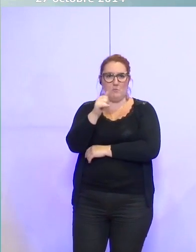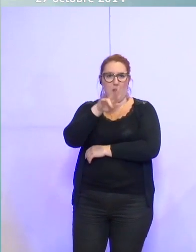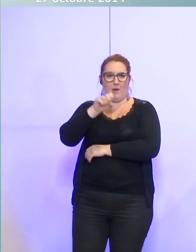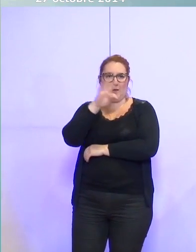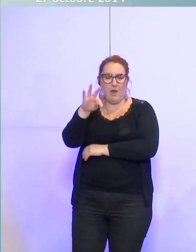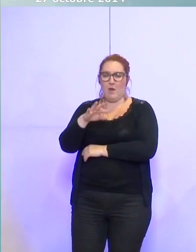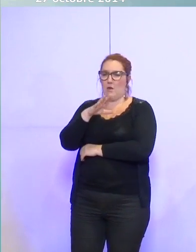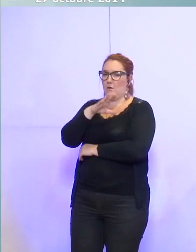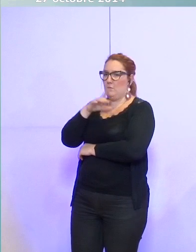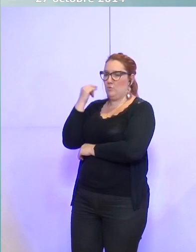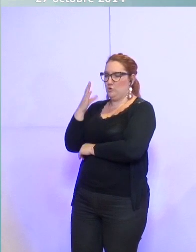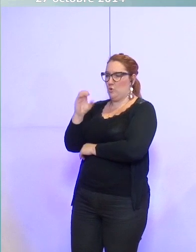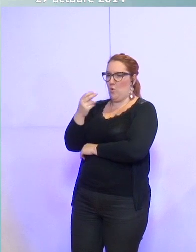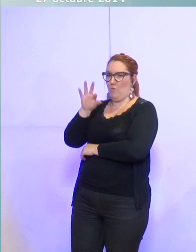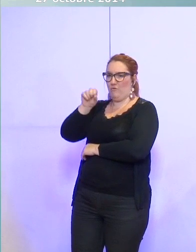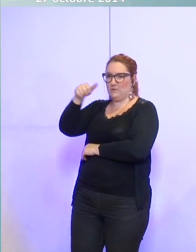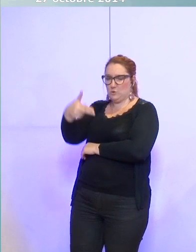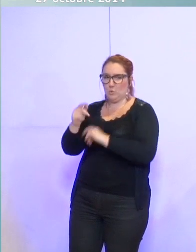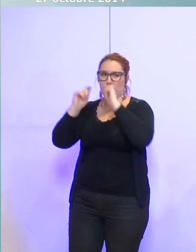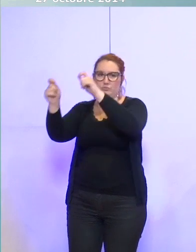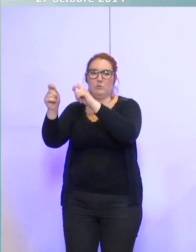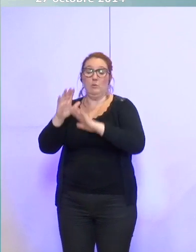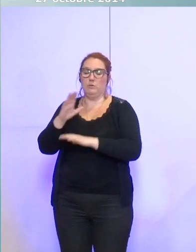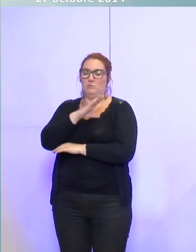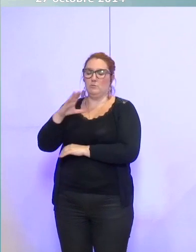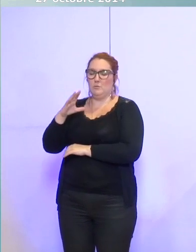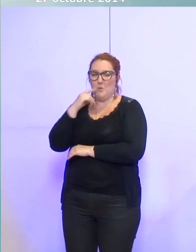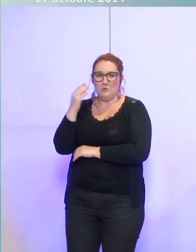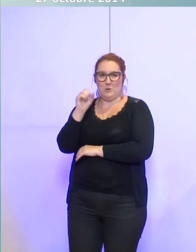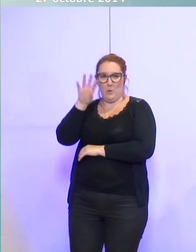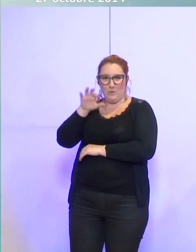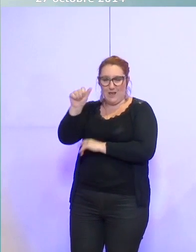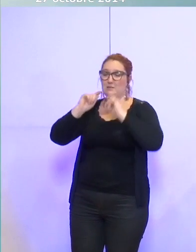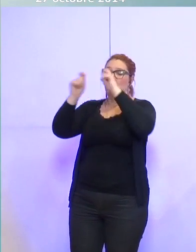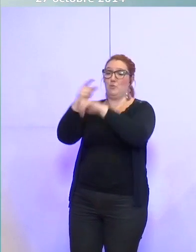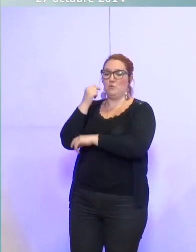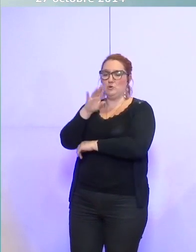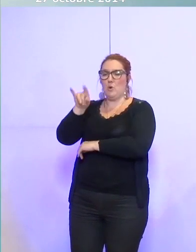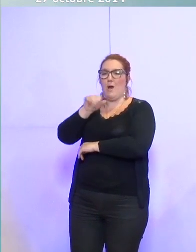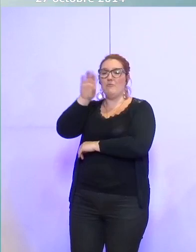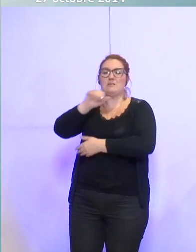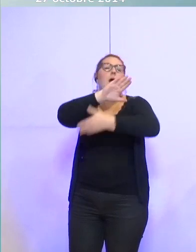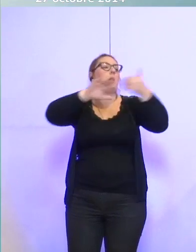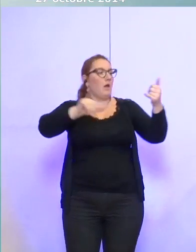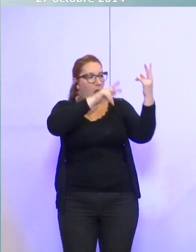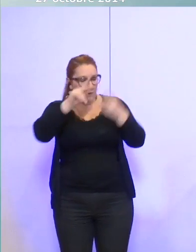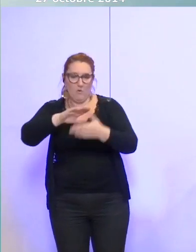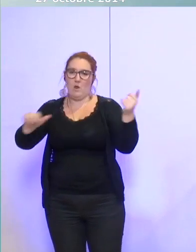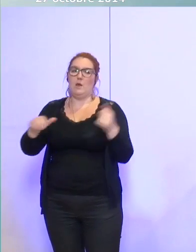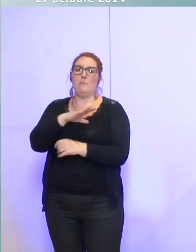Confesson, Monsieur Coutaz donne pouvoir à Monsieur Abfast jusqu'à son arrivée. Suzanne